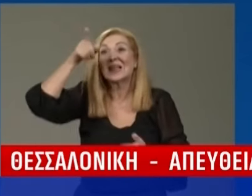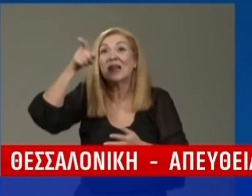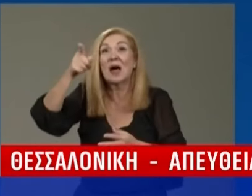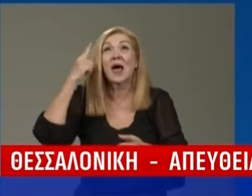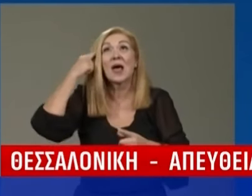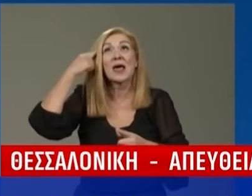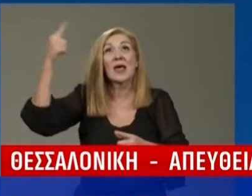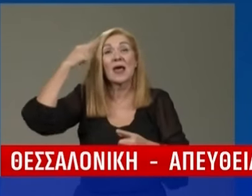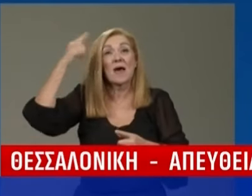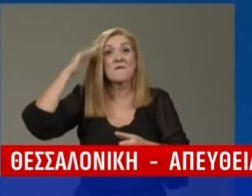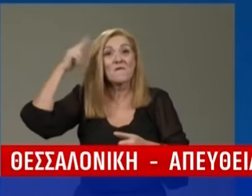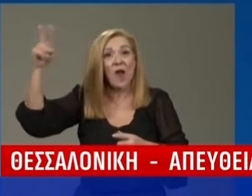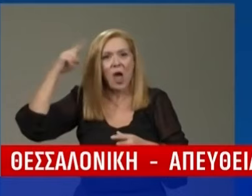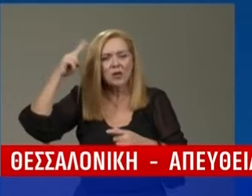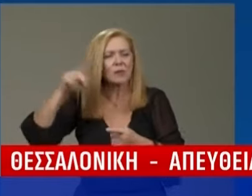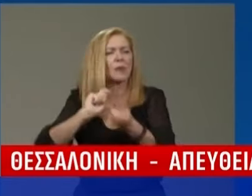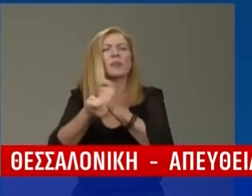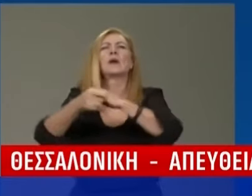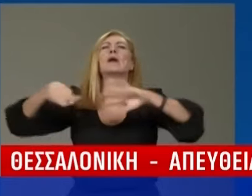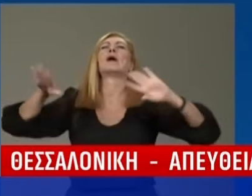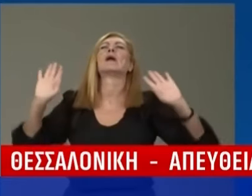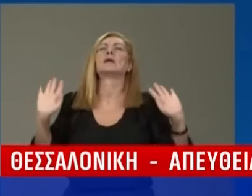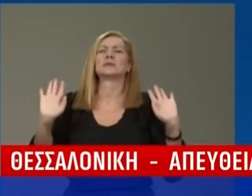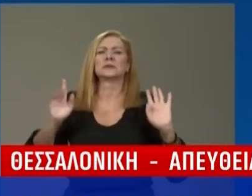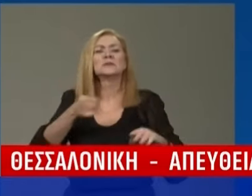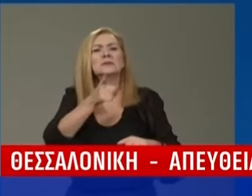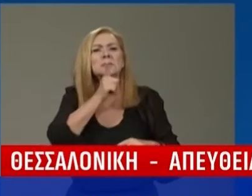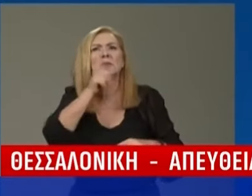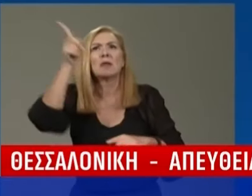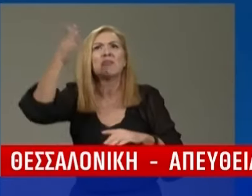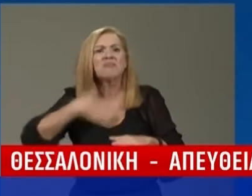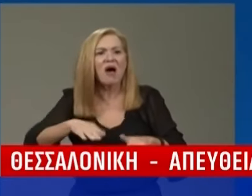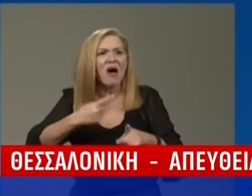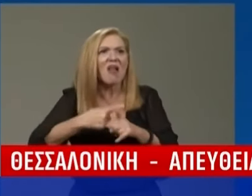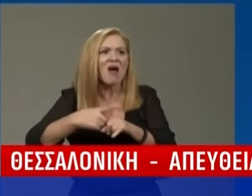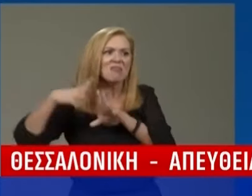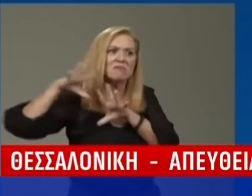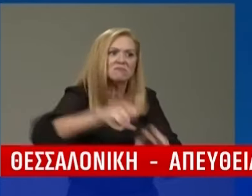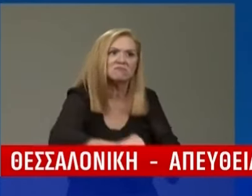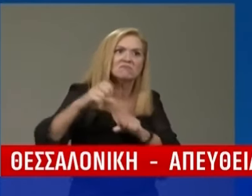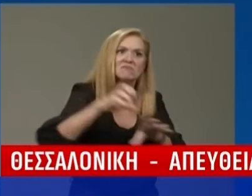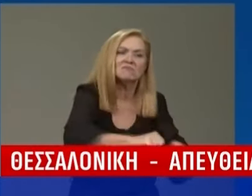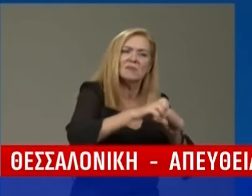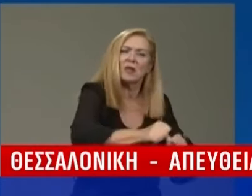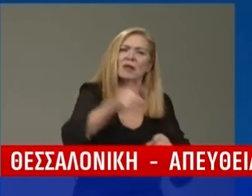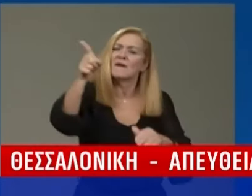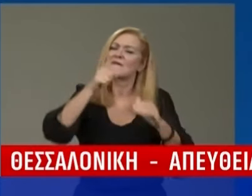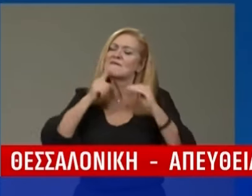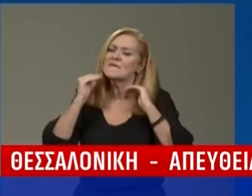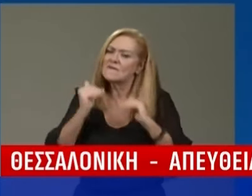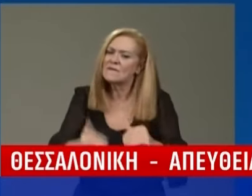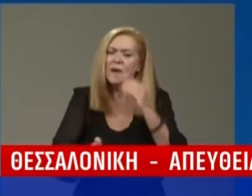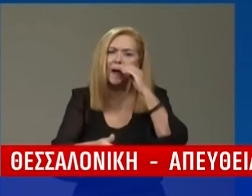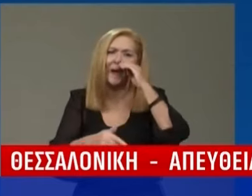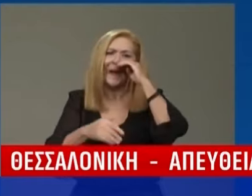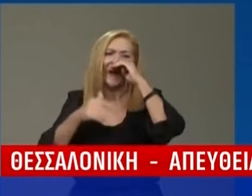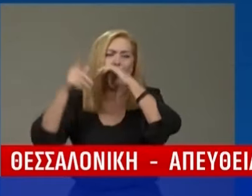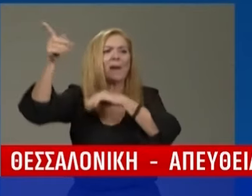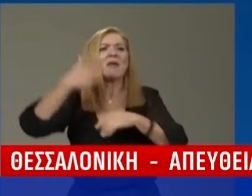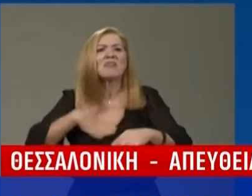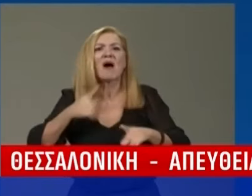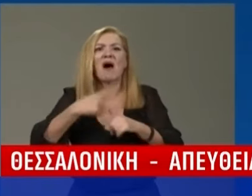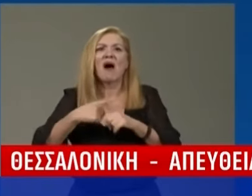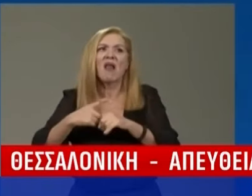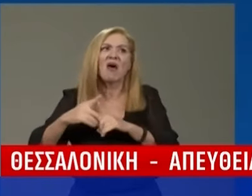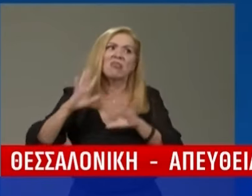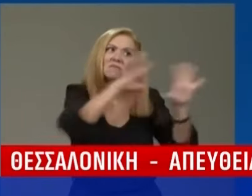αλλάξει. Η γαλάζια πατρίδα παραμένει στο τραπέζι και συνιστά μια ευθεία αμφισβήτηση κυριαρχίας και κυριαρχικών δικαιωμάτων της χώρας.